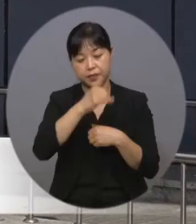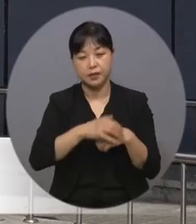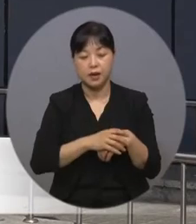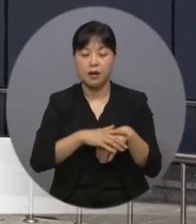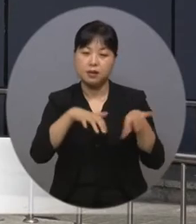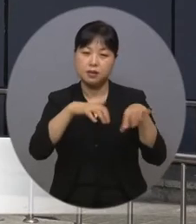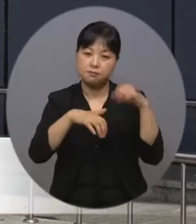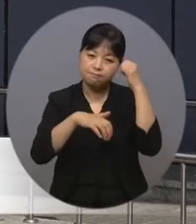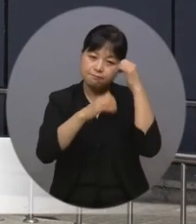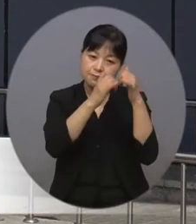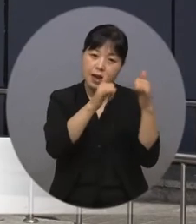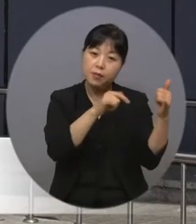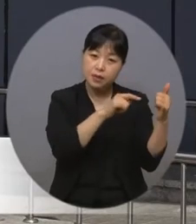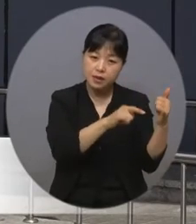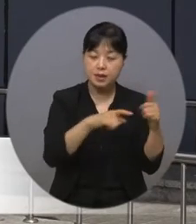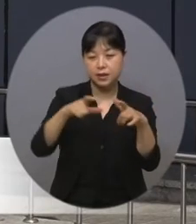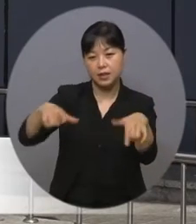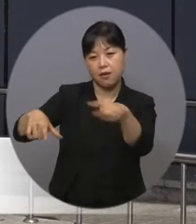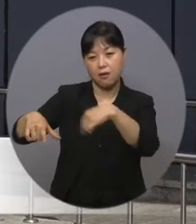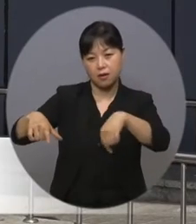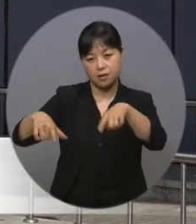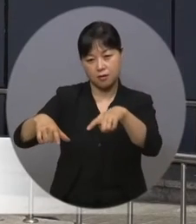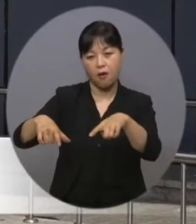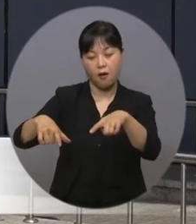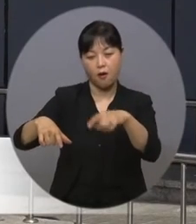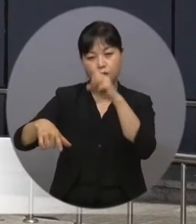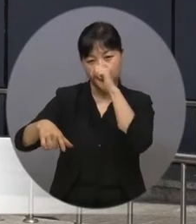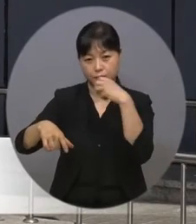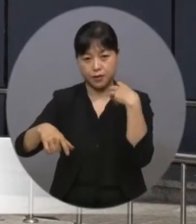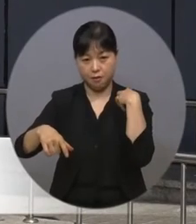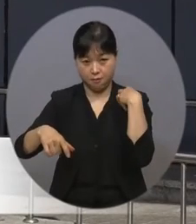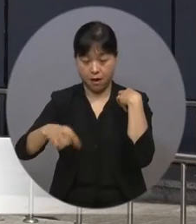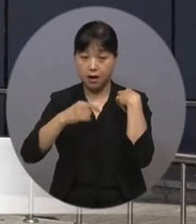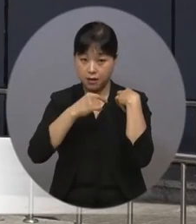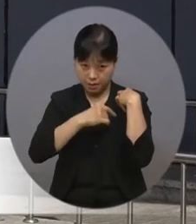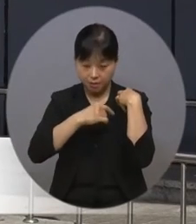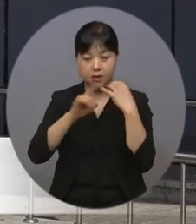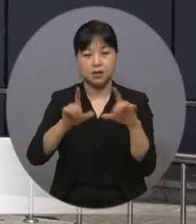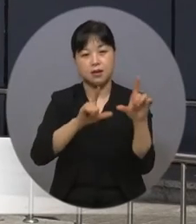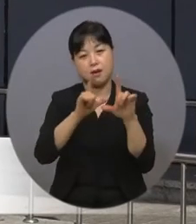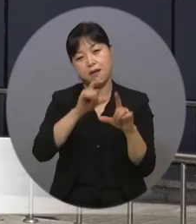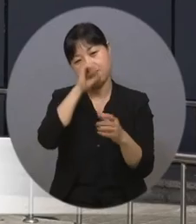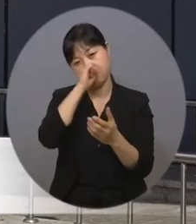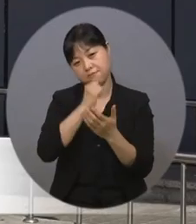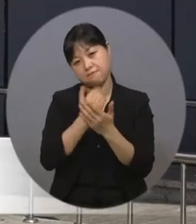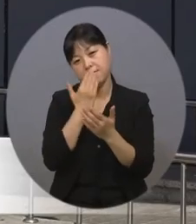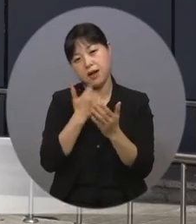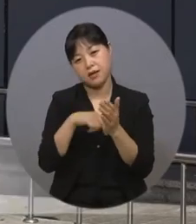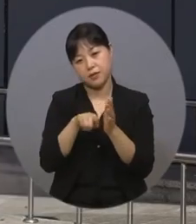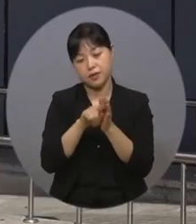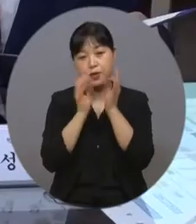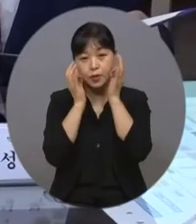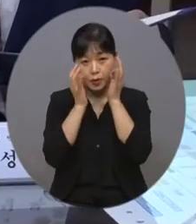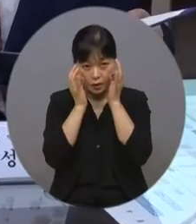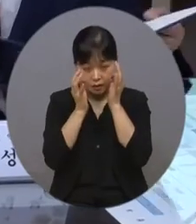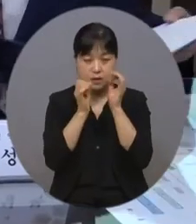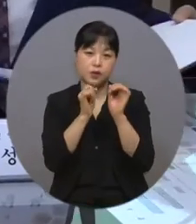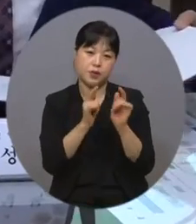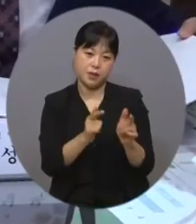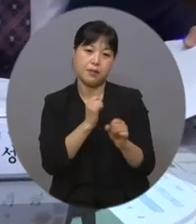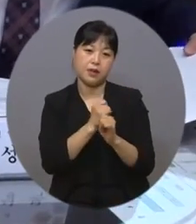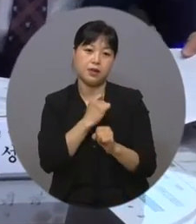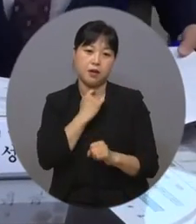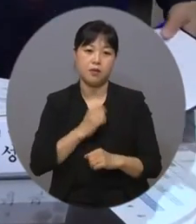지역에서 작지만 하나의 역할을 수행하면서 정상적인 삶을 찾아가는데 하나의 계기가 됐으면 좋겠습니다.